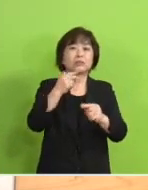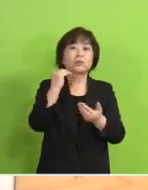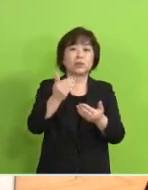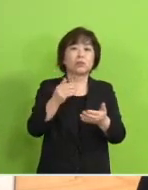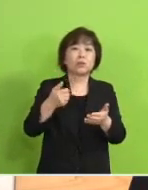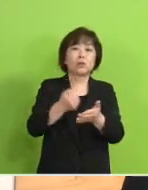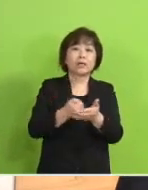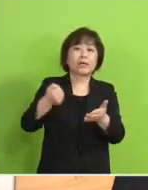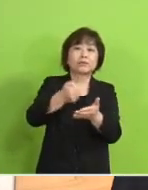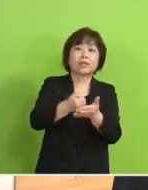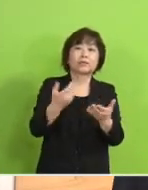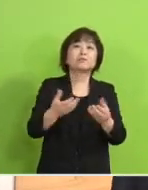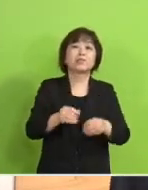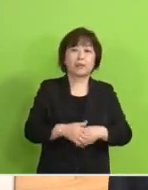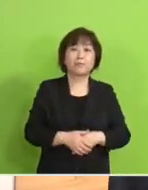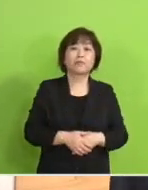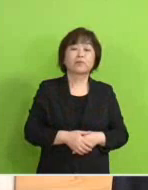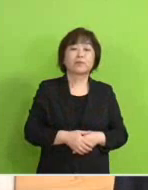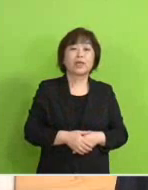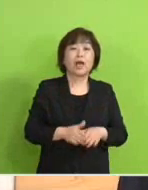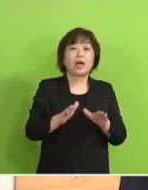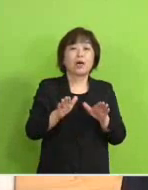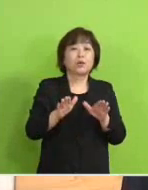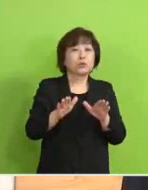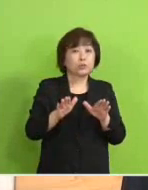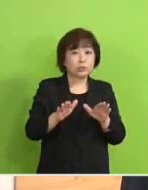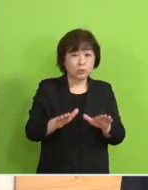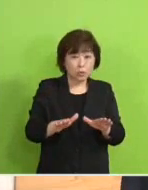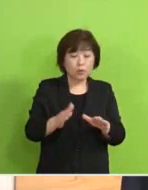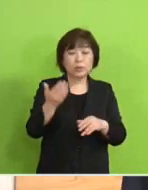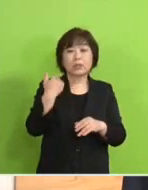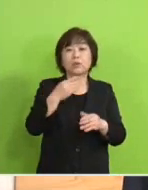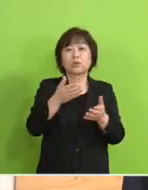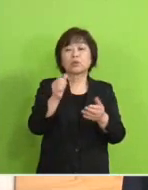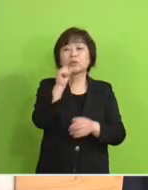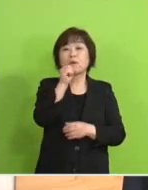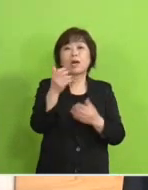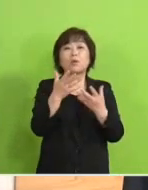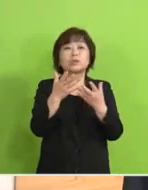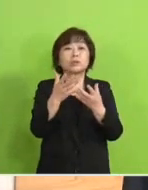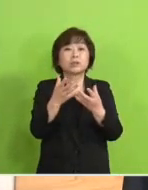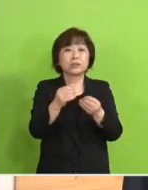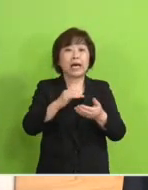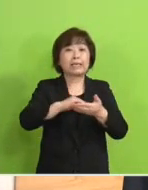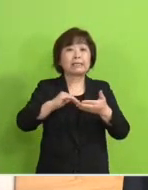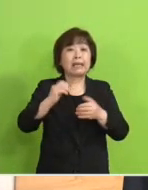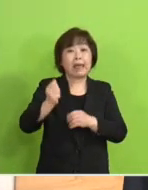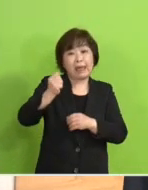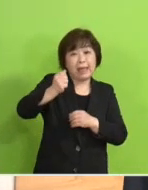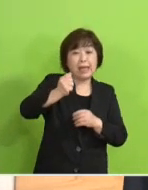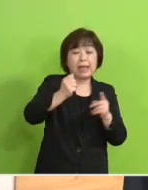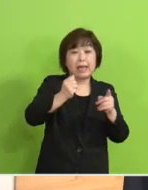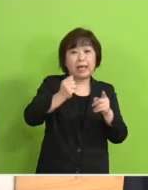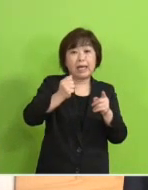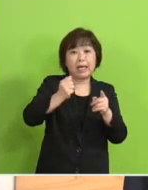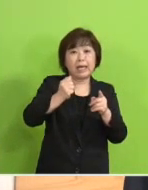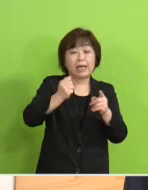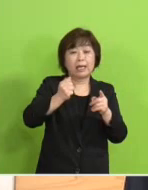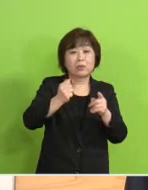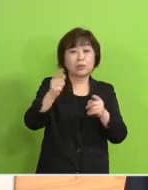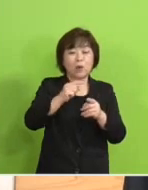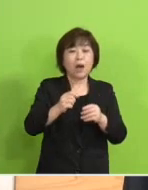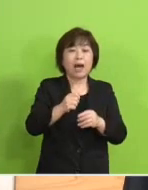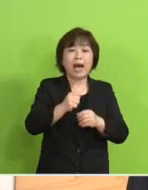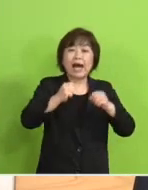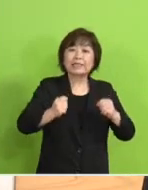ました。で、今日先ほどご紹介したリレーの方々、走